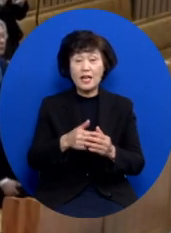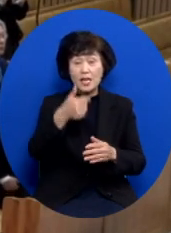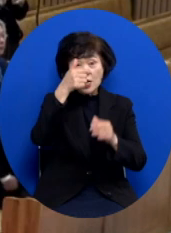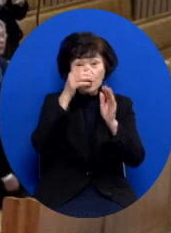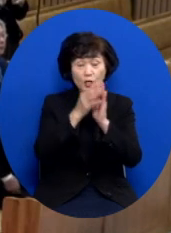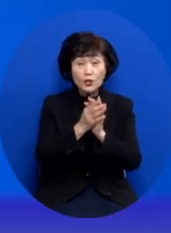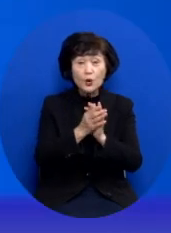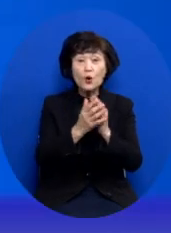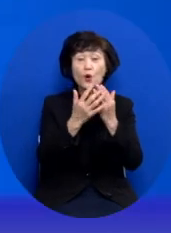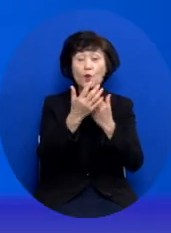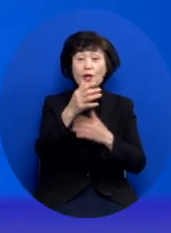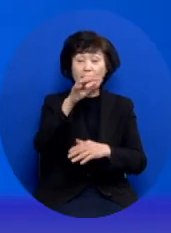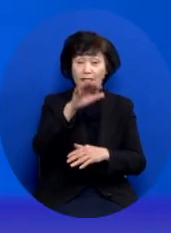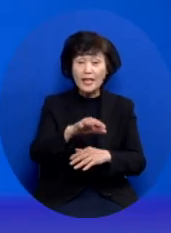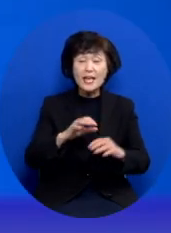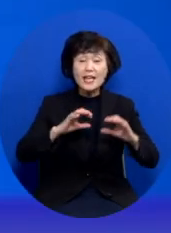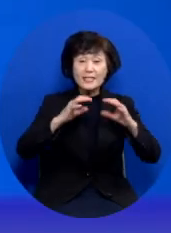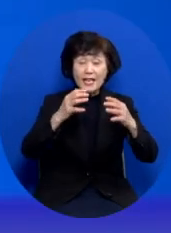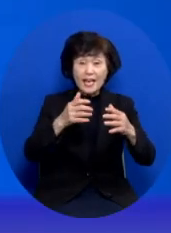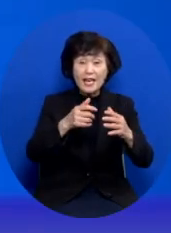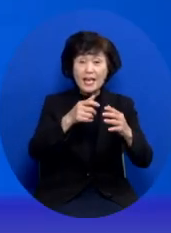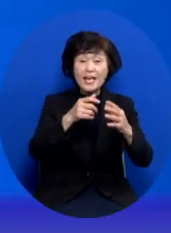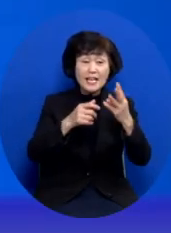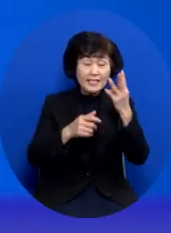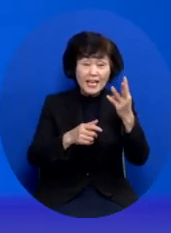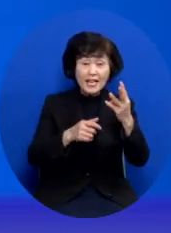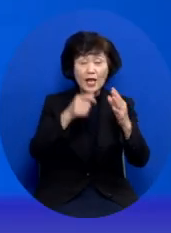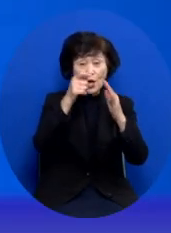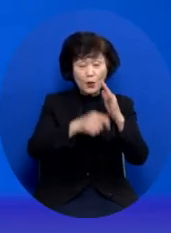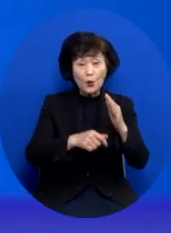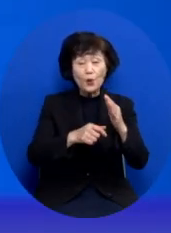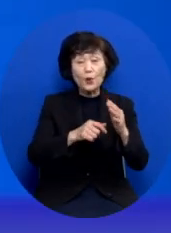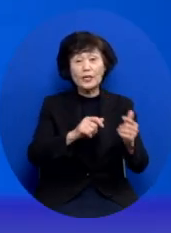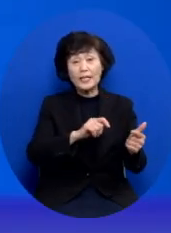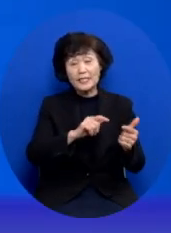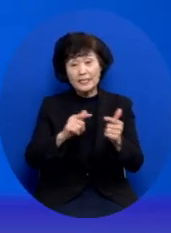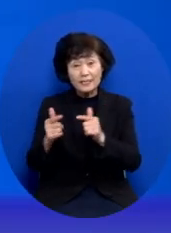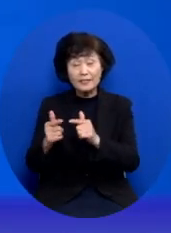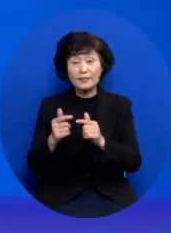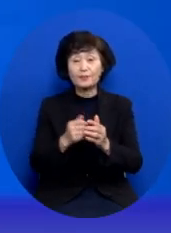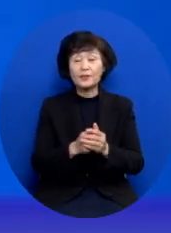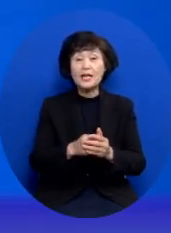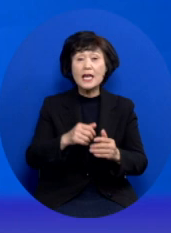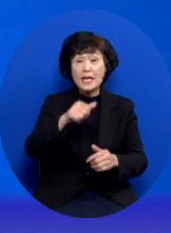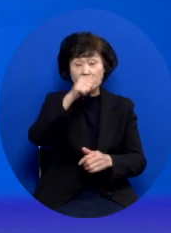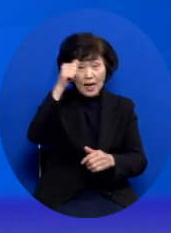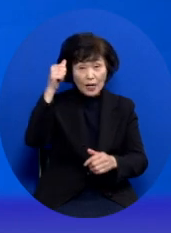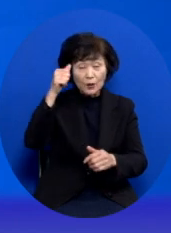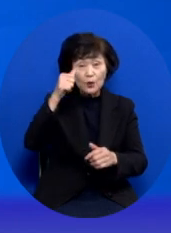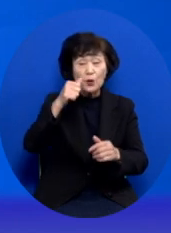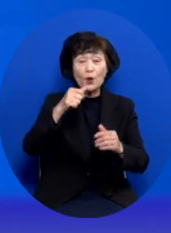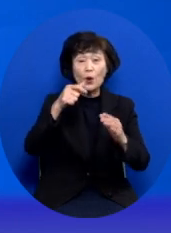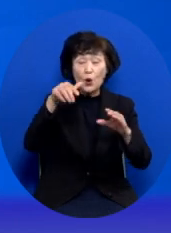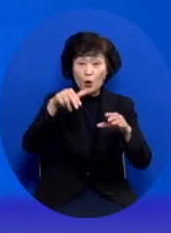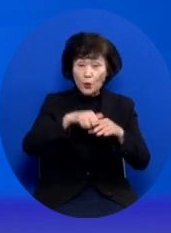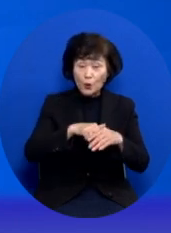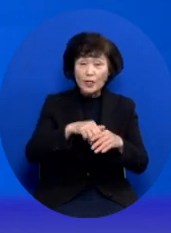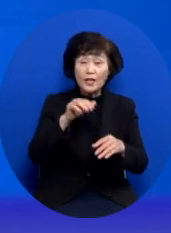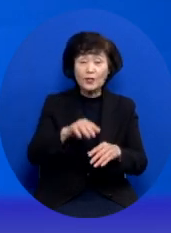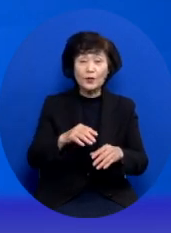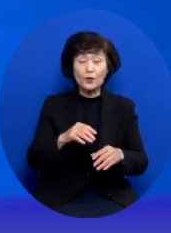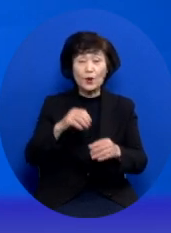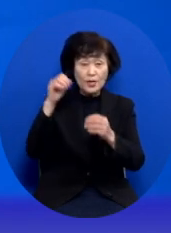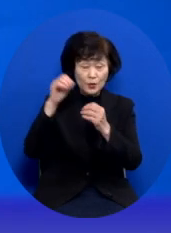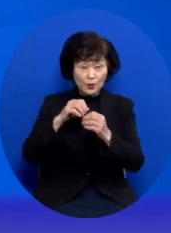기도회에서 세계 교단 임원들은 한국교회 개혁주의 신앙을 바르게 세우며 장로교로서의 정통성을 지켜나갈 것을